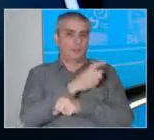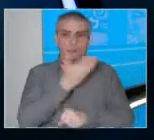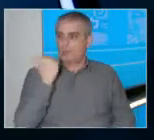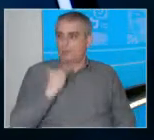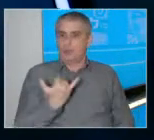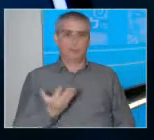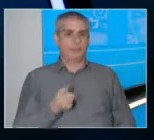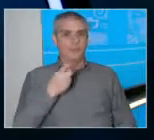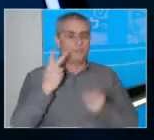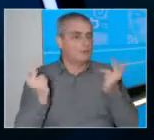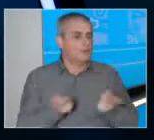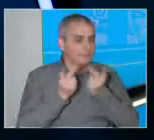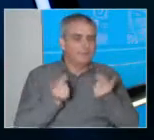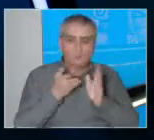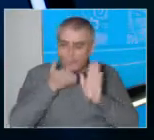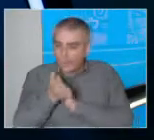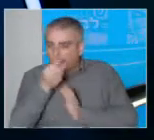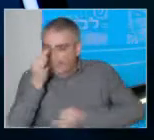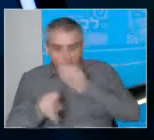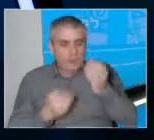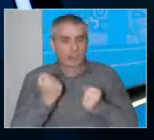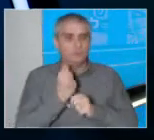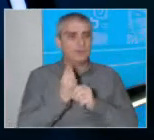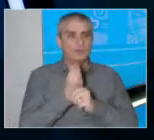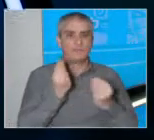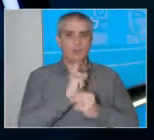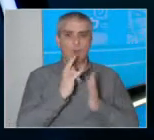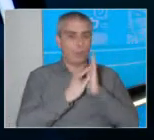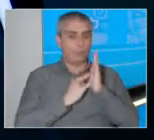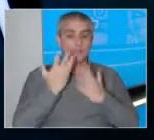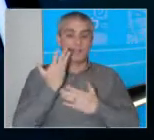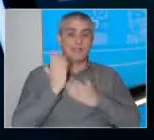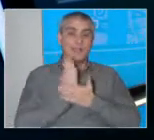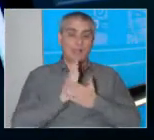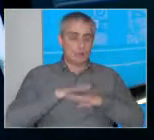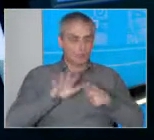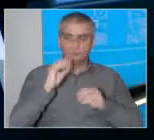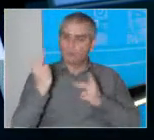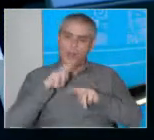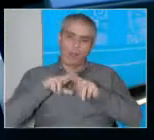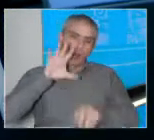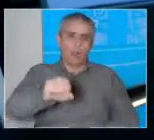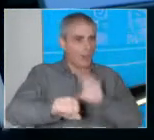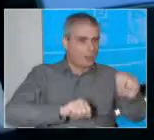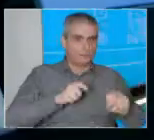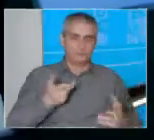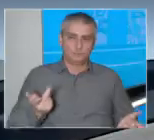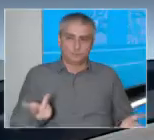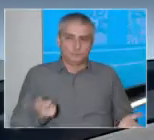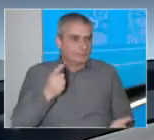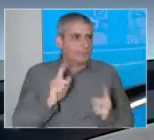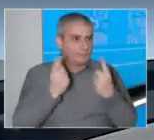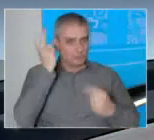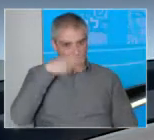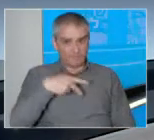היה, הם חיפשו, הם חדרו, הם עשו דברים לא חוקיים, הם הכינו תשתיות כדי למצוא אחר כך ראיות לשוחד. אתה